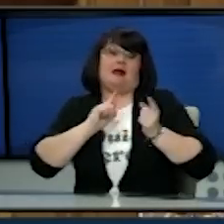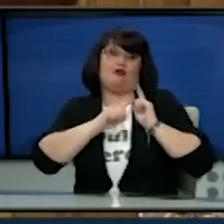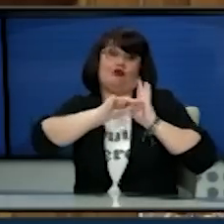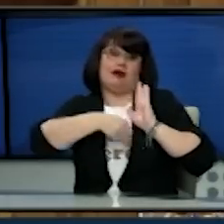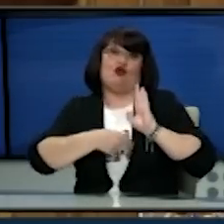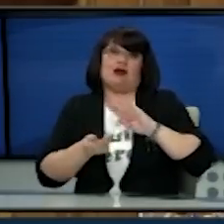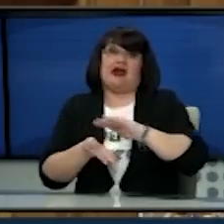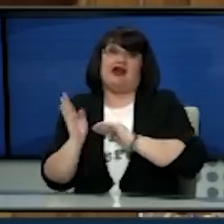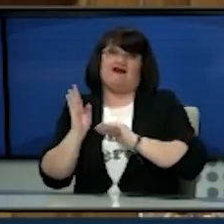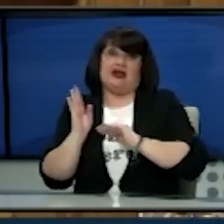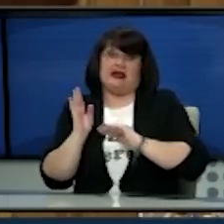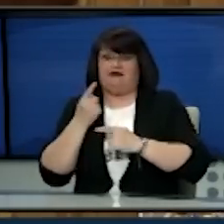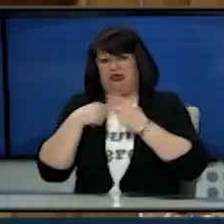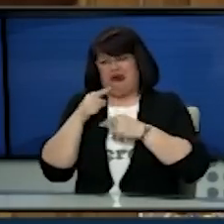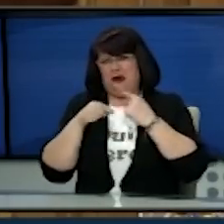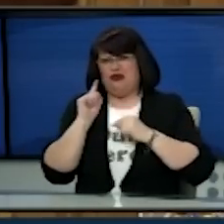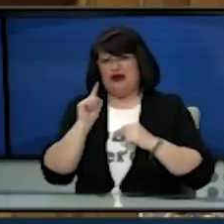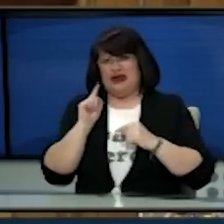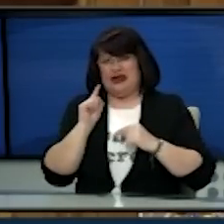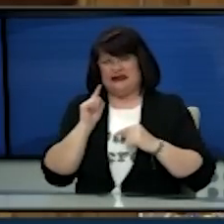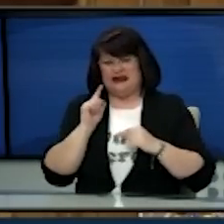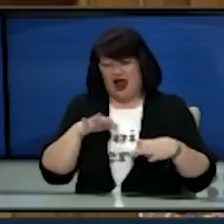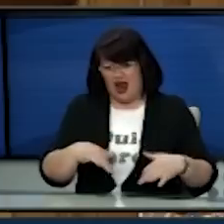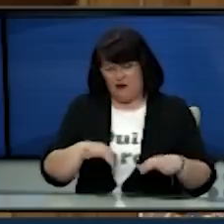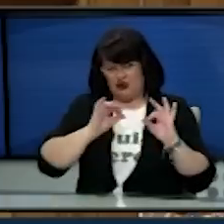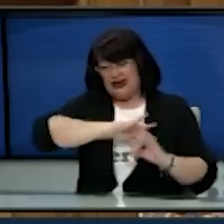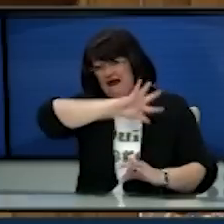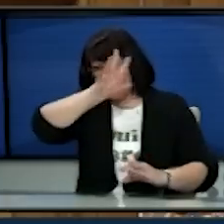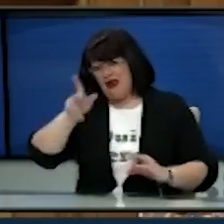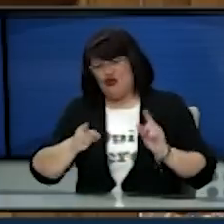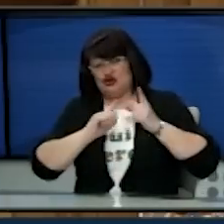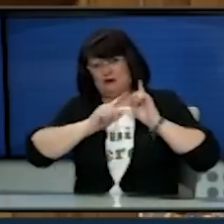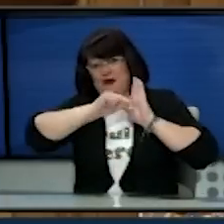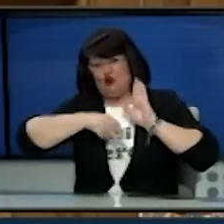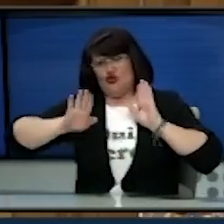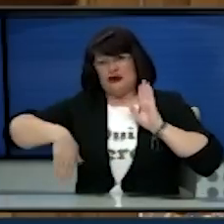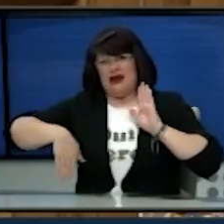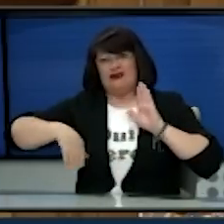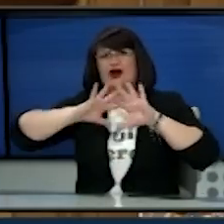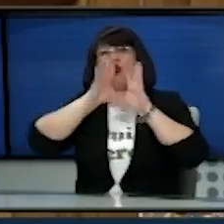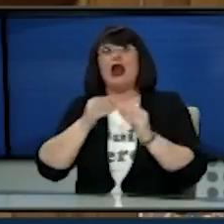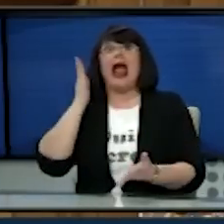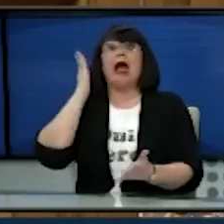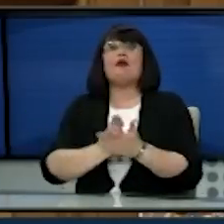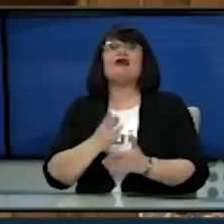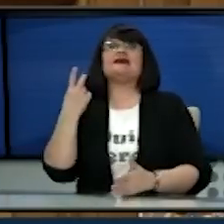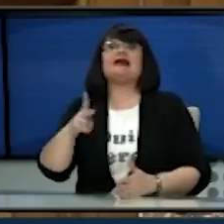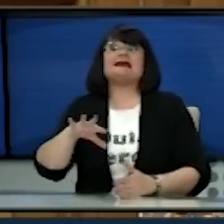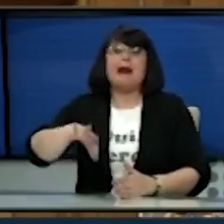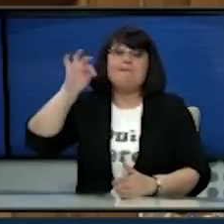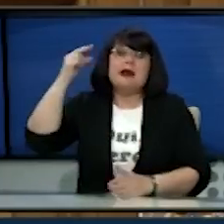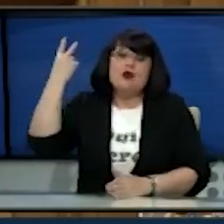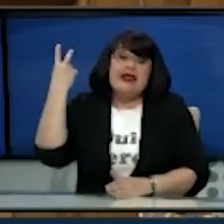Όλα από το πρώτο μέχρι το τελευταίο που φέρατε ήταν όλη επιλογή δική σας, κατά